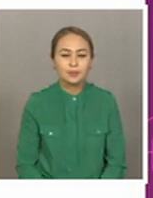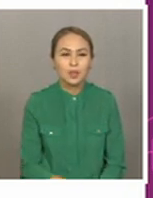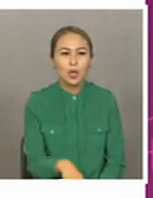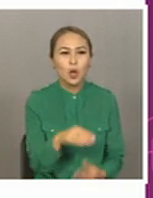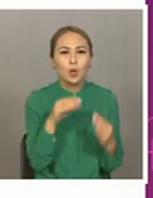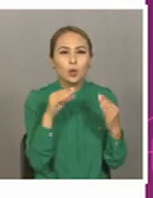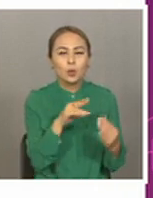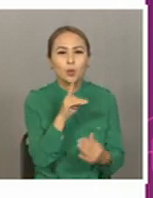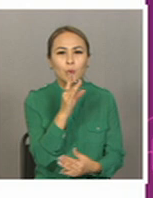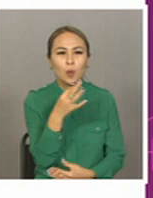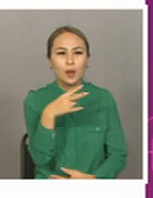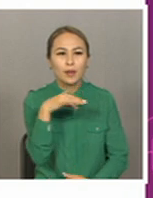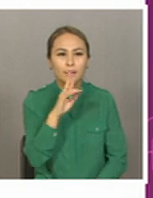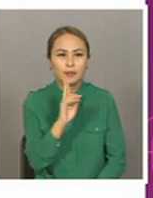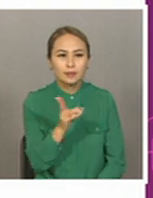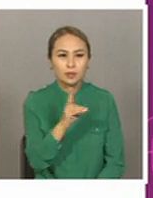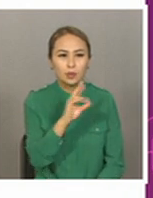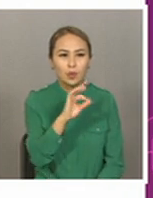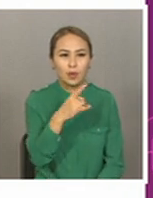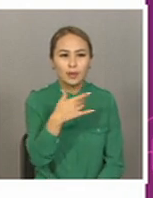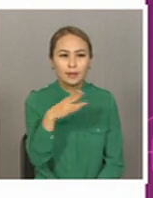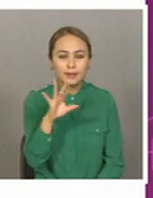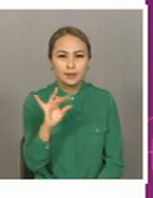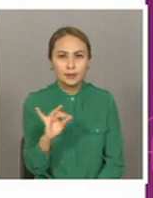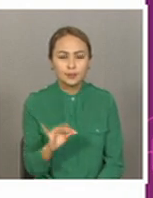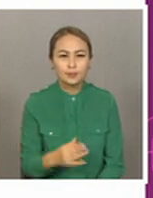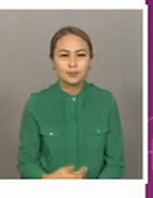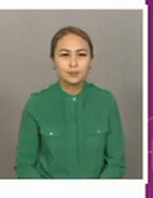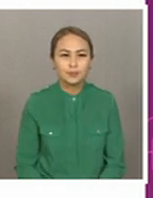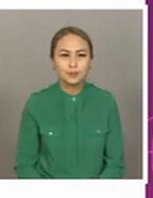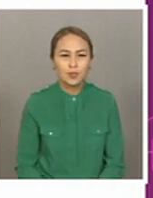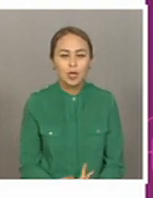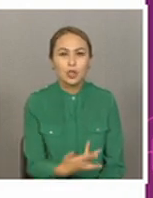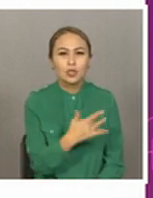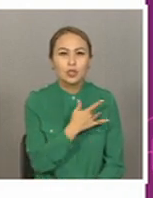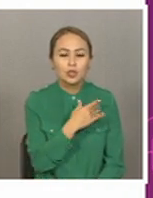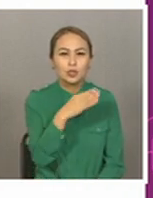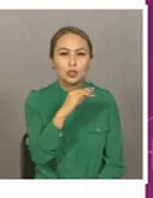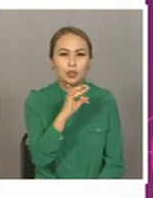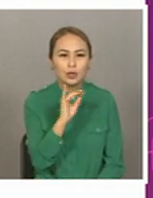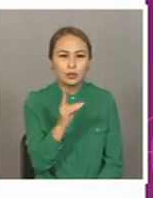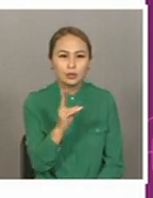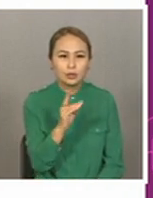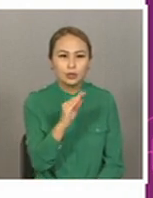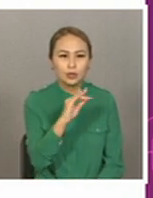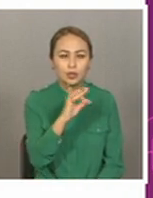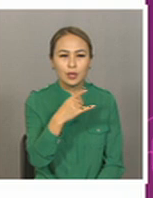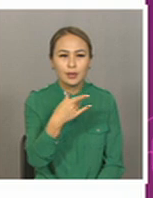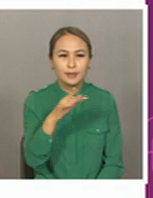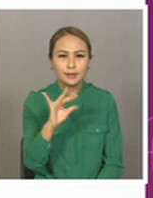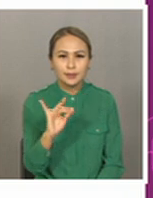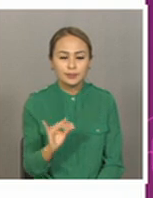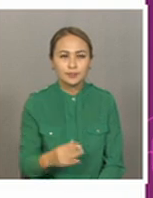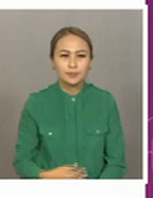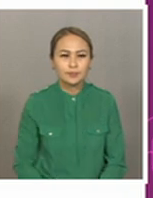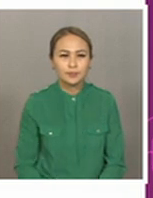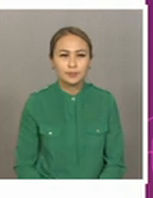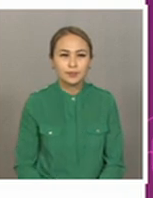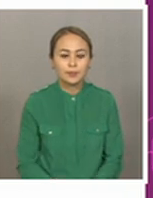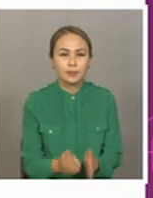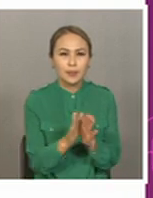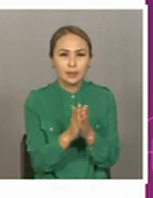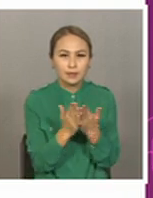көлік, көлігі, жүрек, жүрегі,